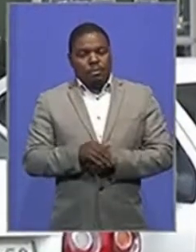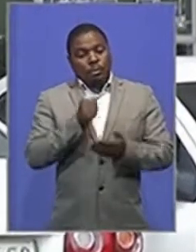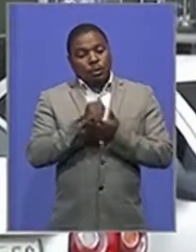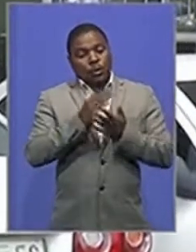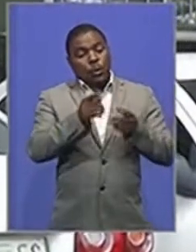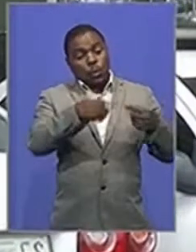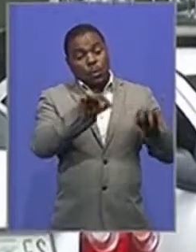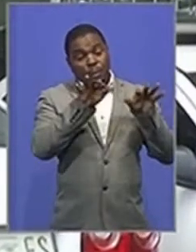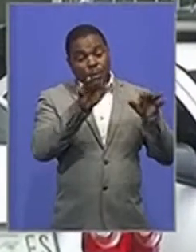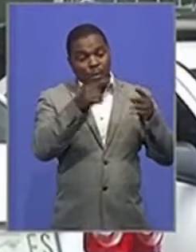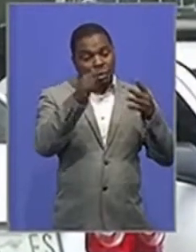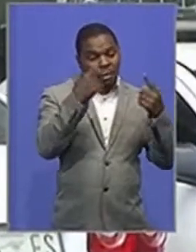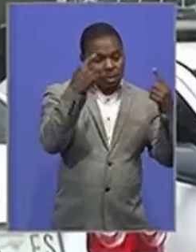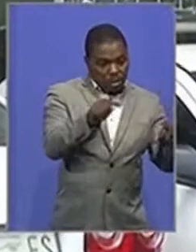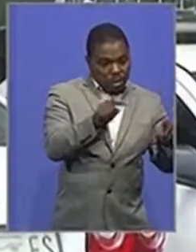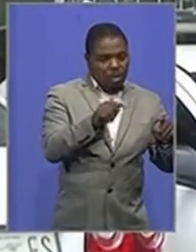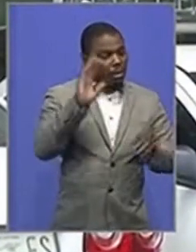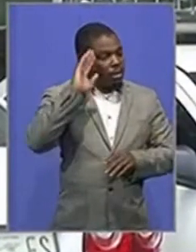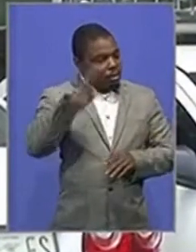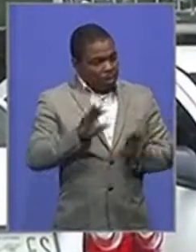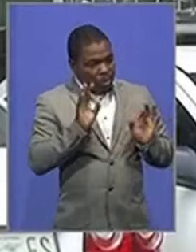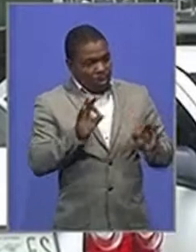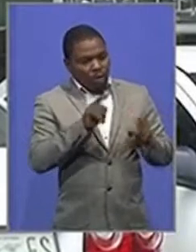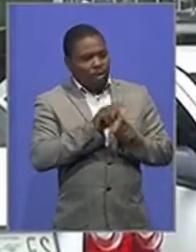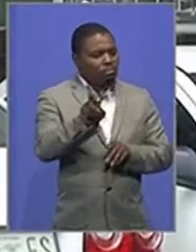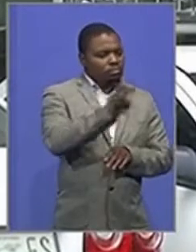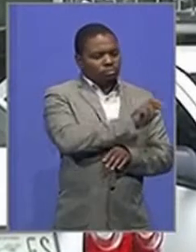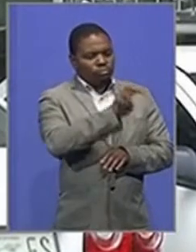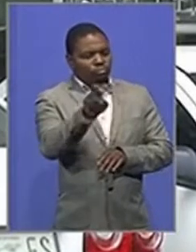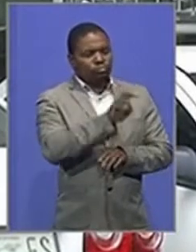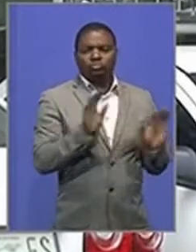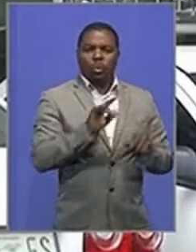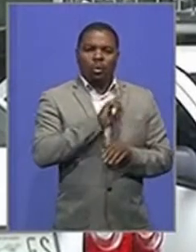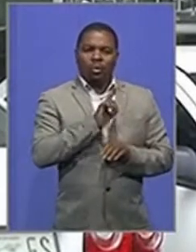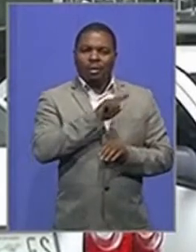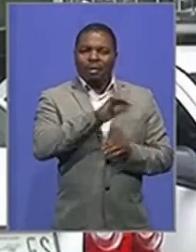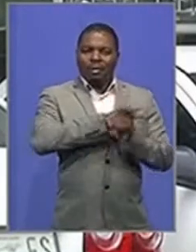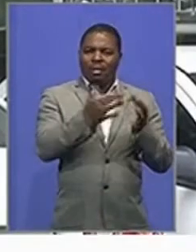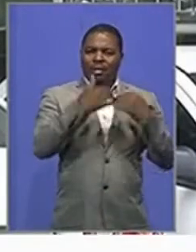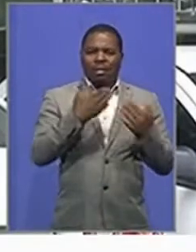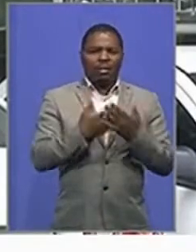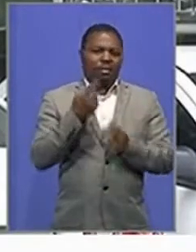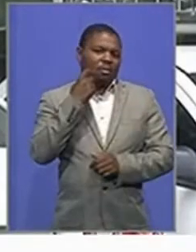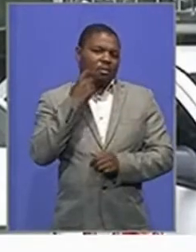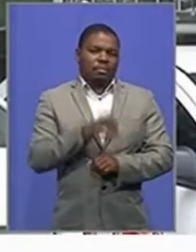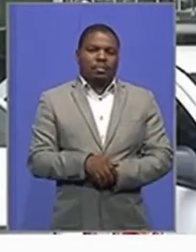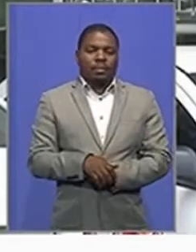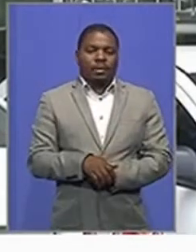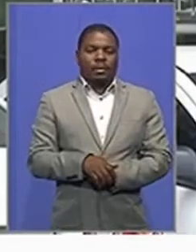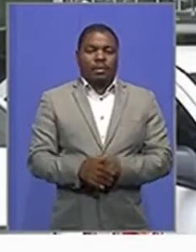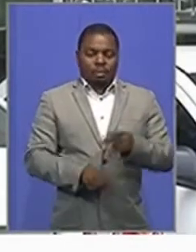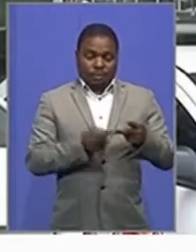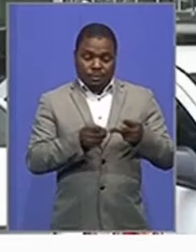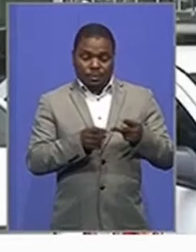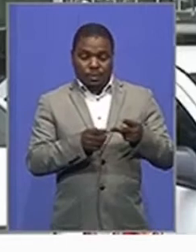rona di fuwa accommodation hore ba se ke nne ba tswa hore ba qetelle ba iphumane bana le hore ba ka tshwaetswa moo ba leng teng le hore